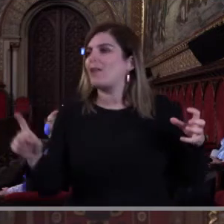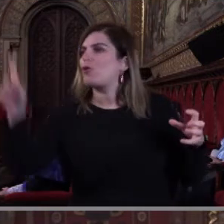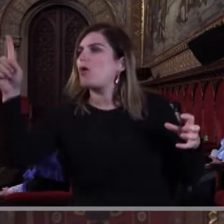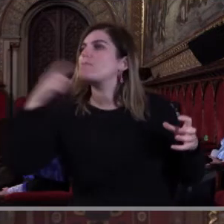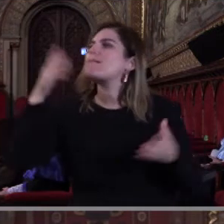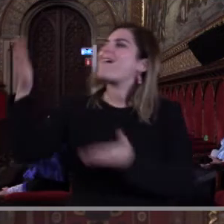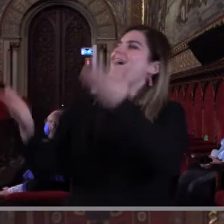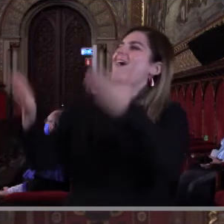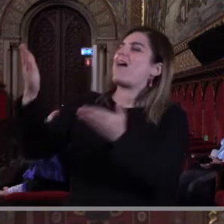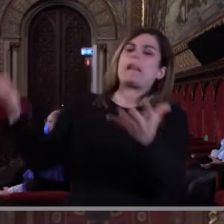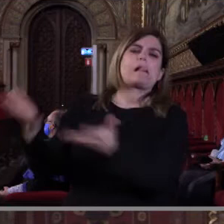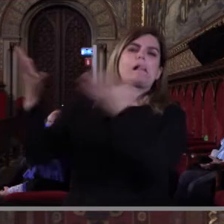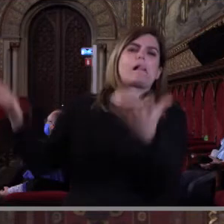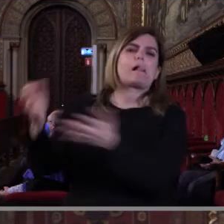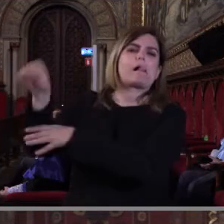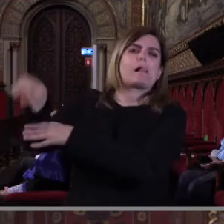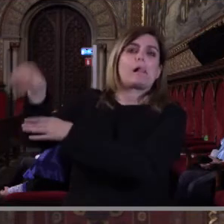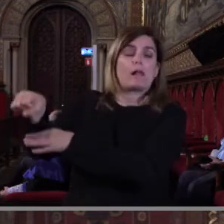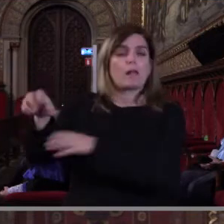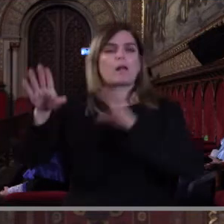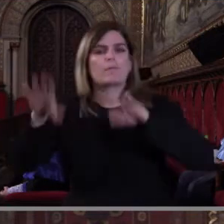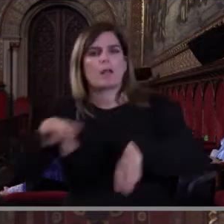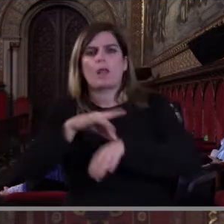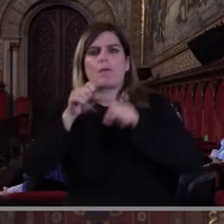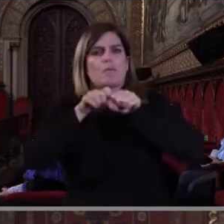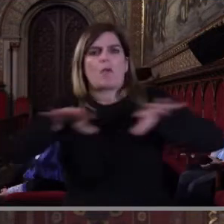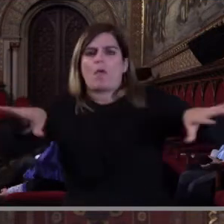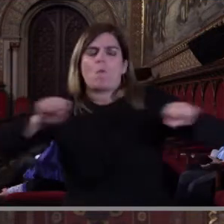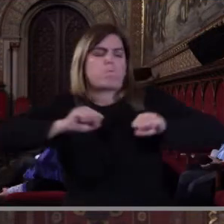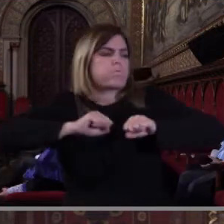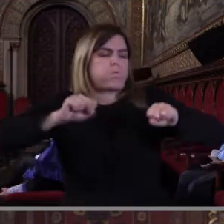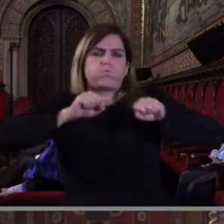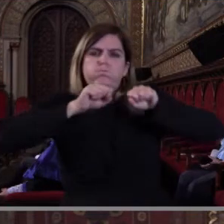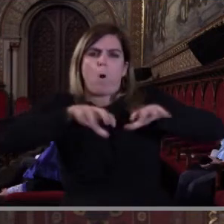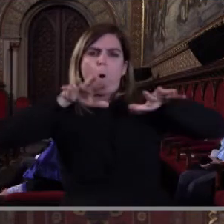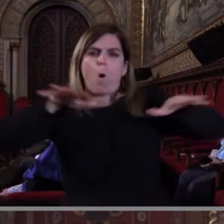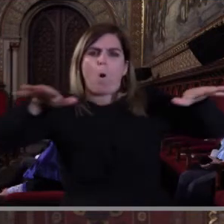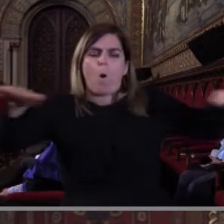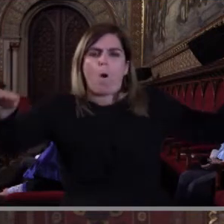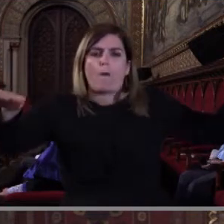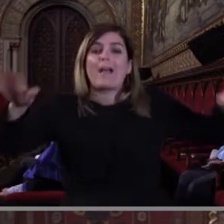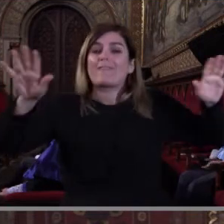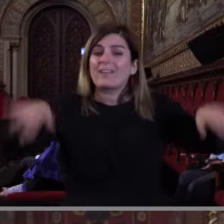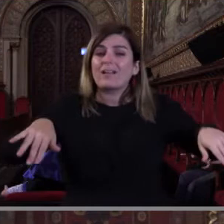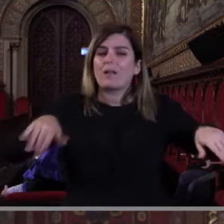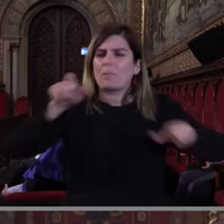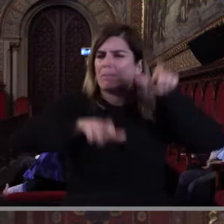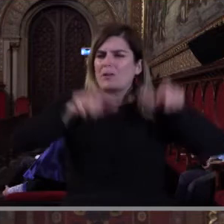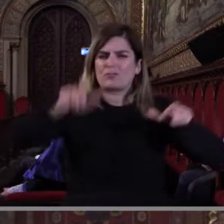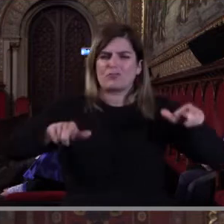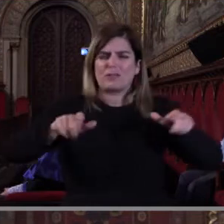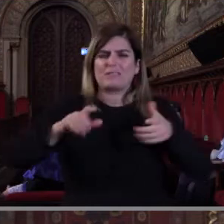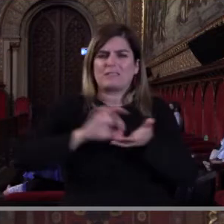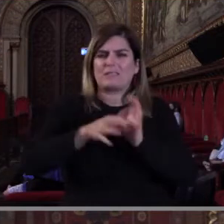avaluar acuradament. L'epidèmia va mostrar el seu caràcter explosiu i una capacitat de sobrecarregar ràpidament un bon